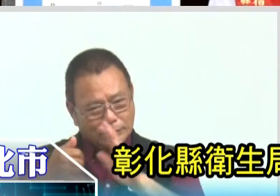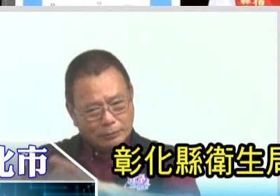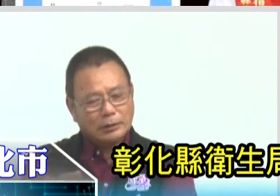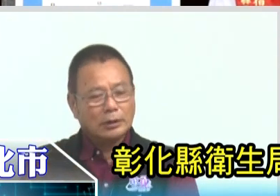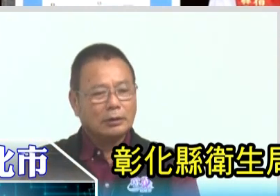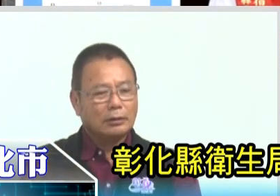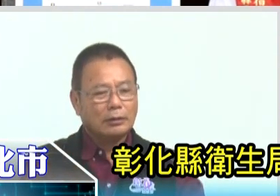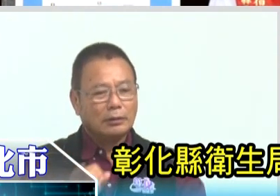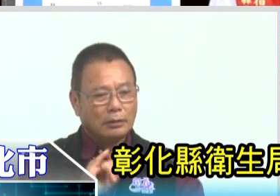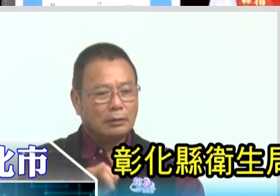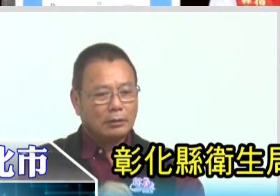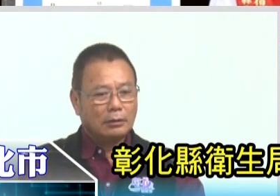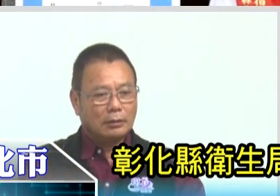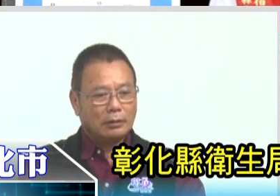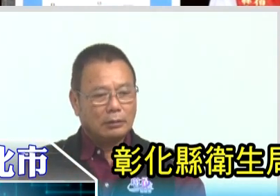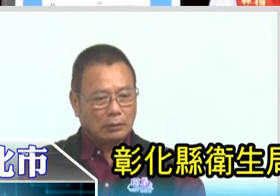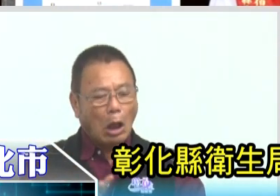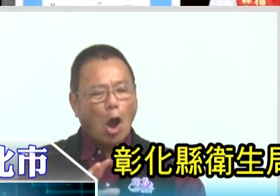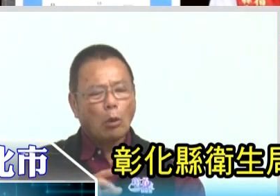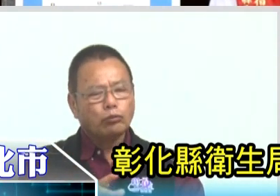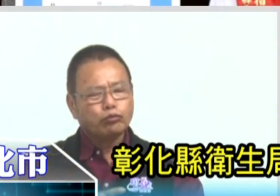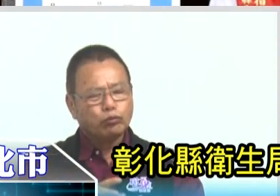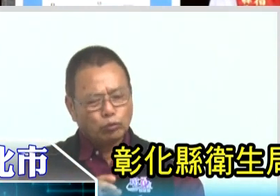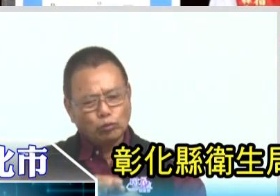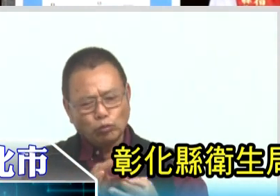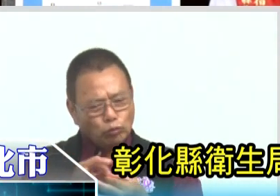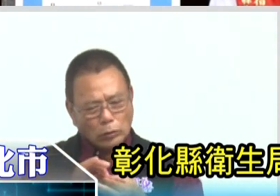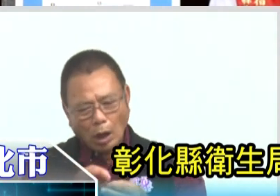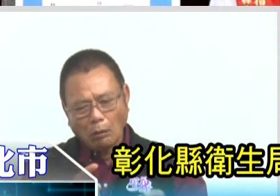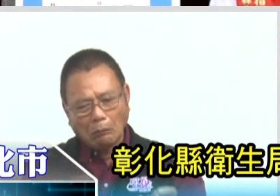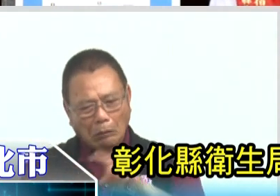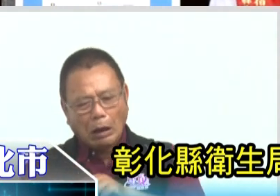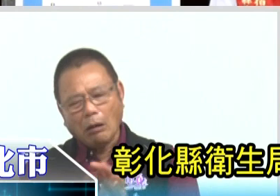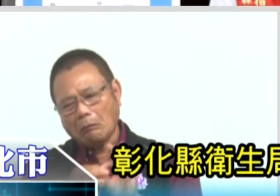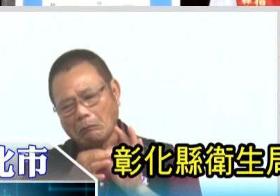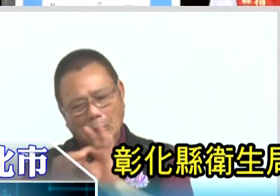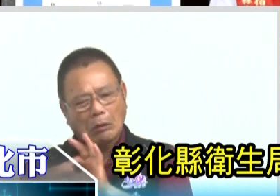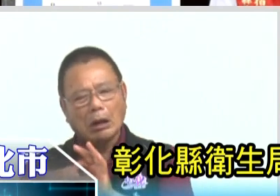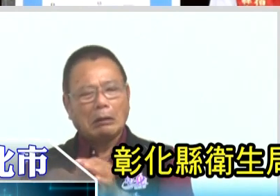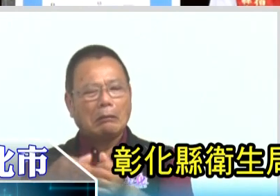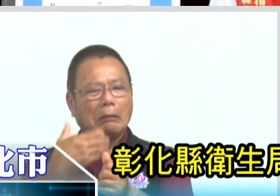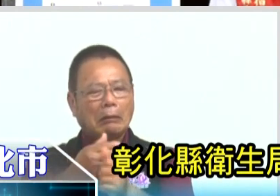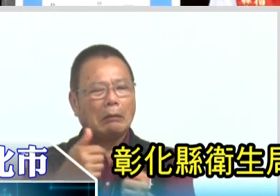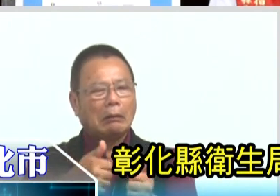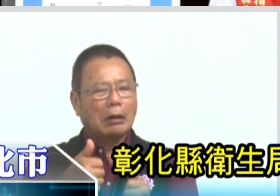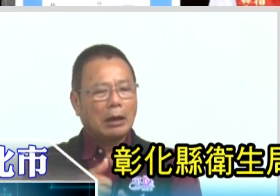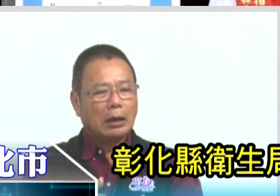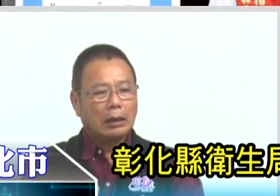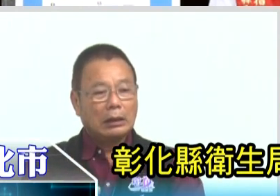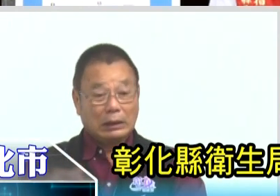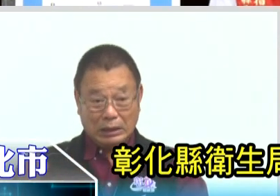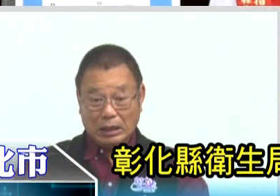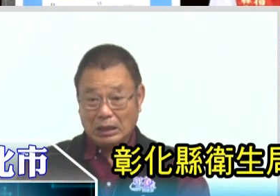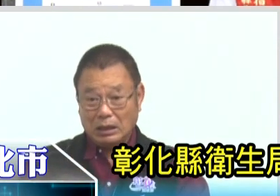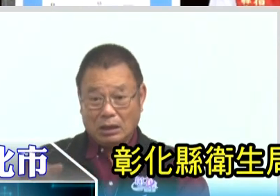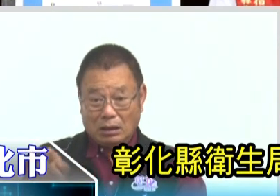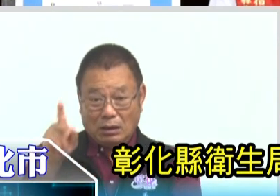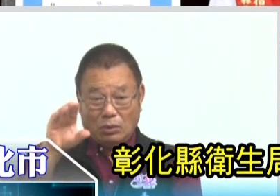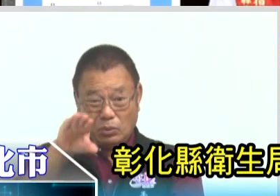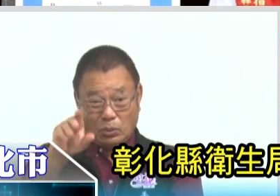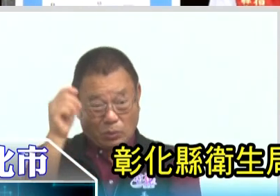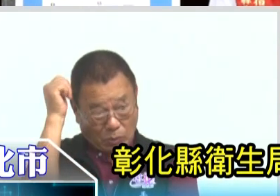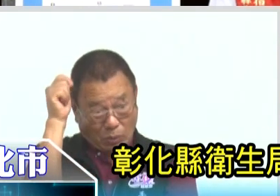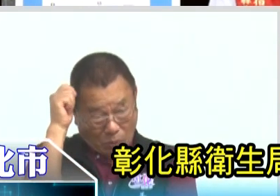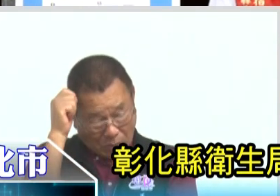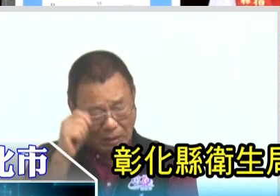位陆籍的女士也已经有了传染性，所以我们昨天确认这个足迹之后，也把这个模帖里面相关人员都已经框列做